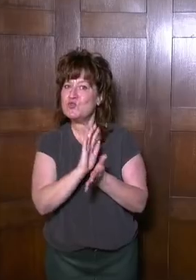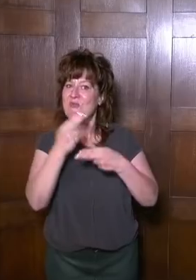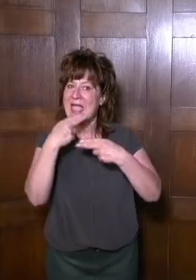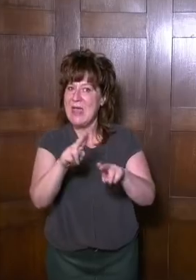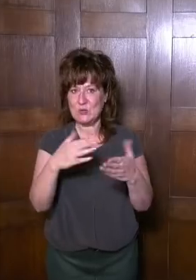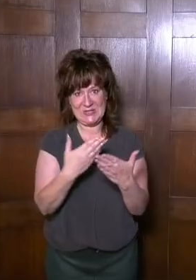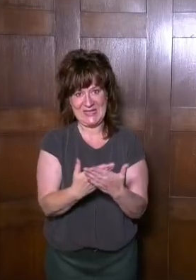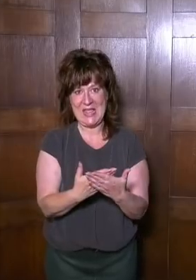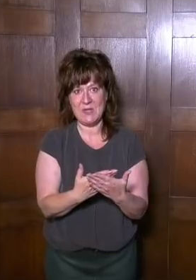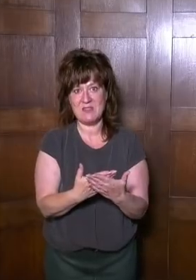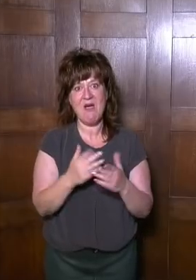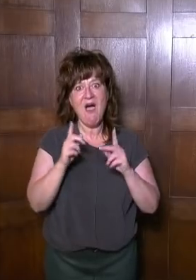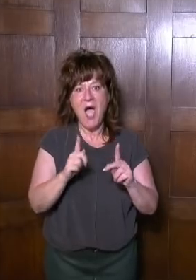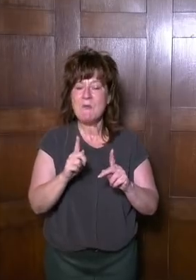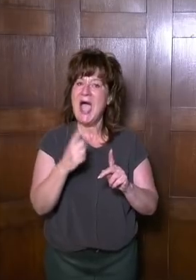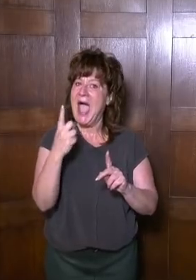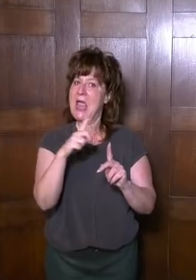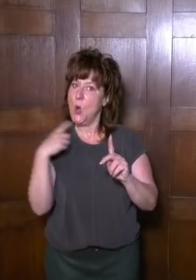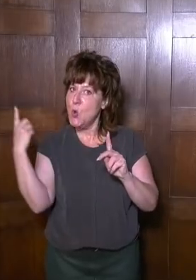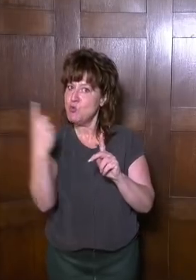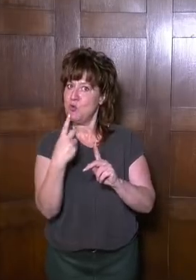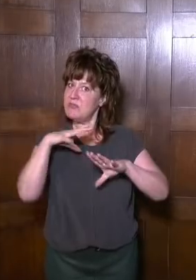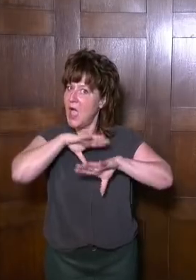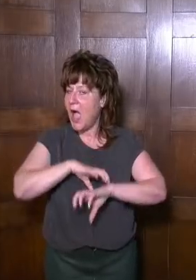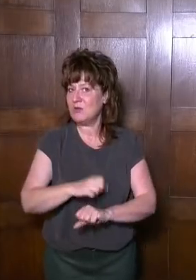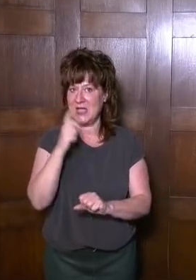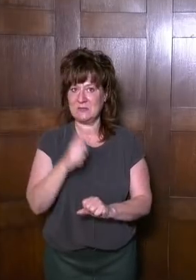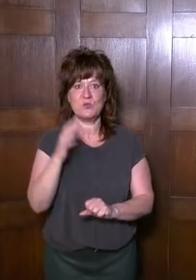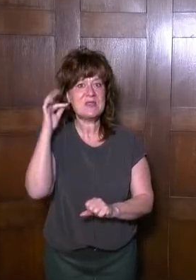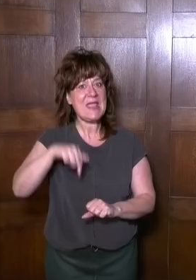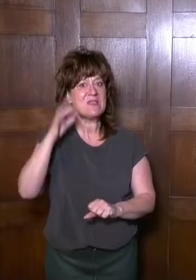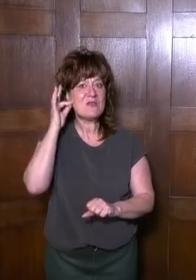noch eine Runde aushalten. Und bitte, Frau Pallas.